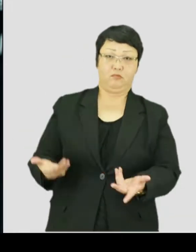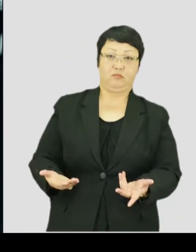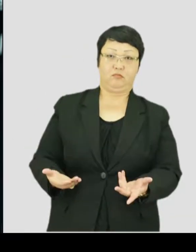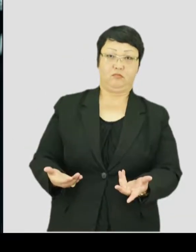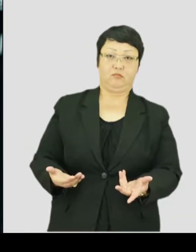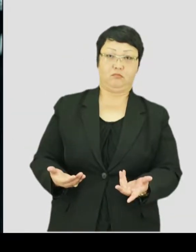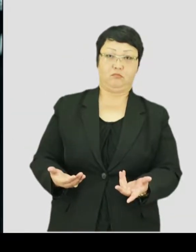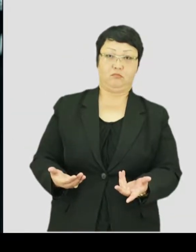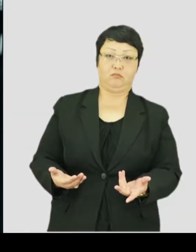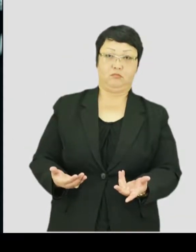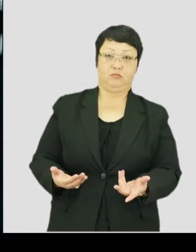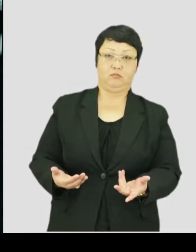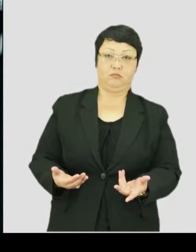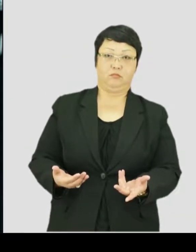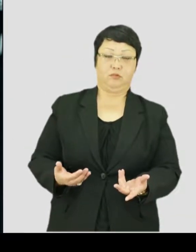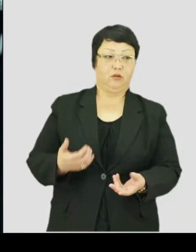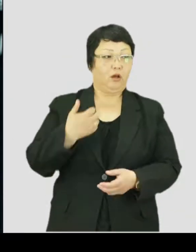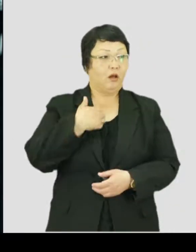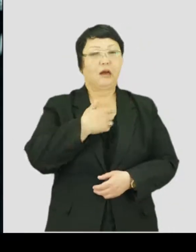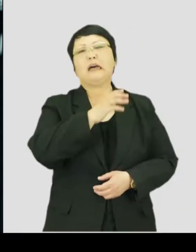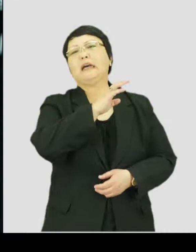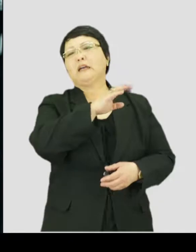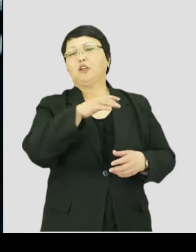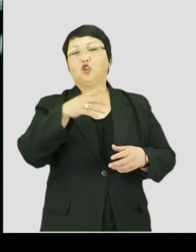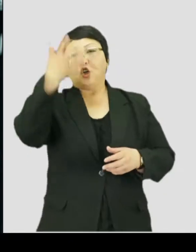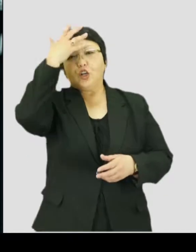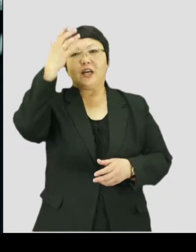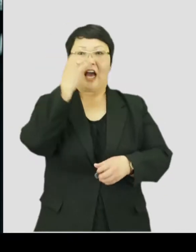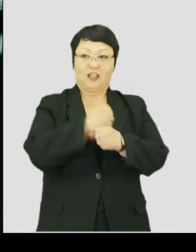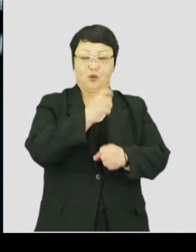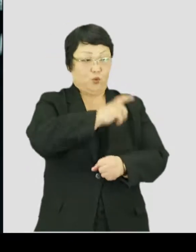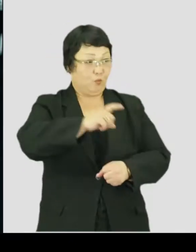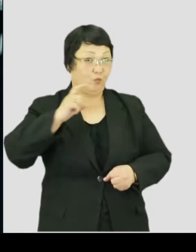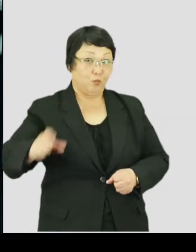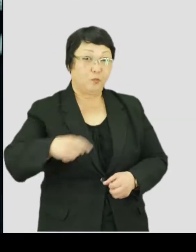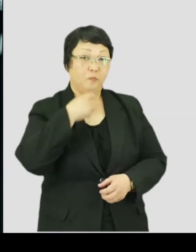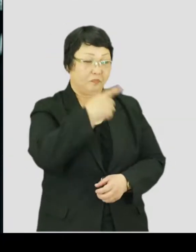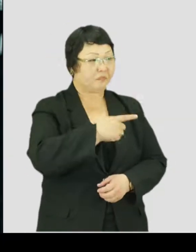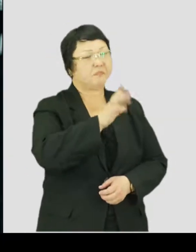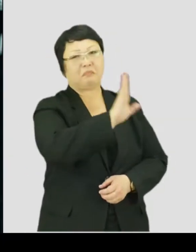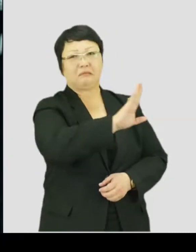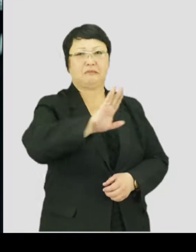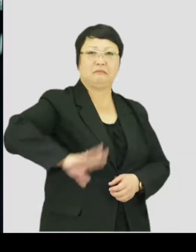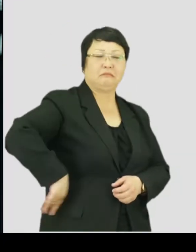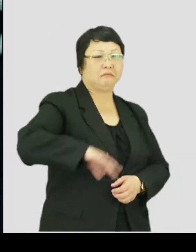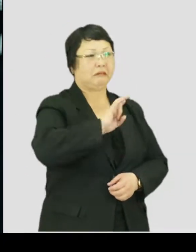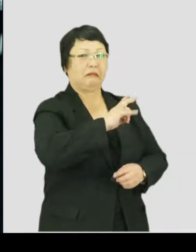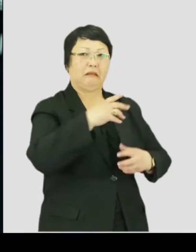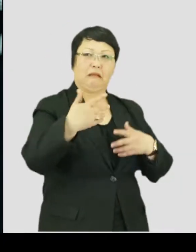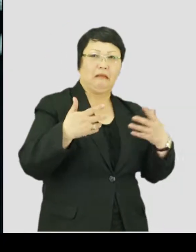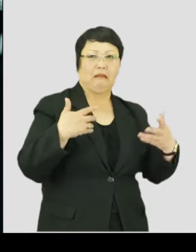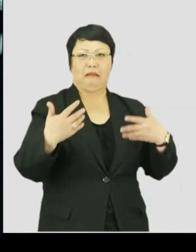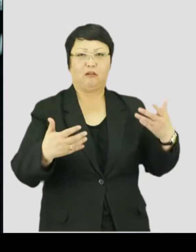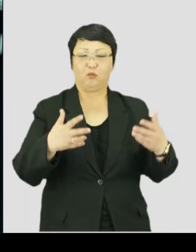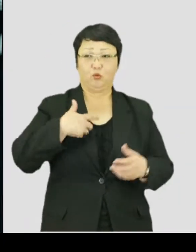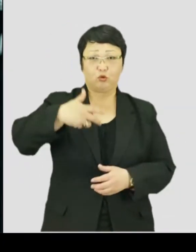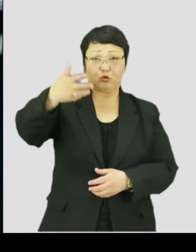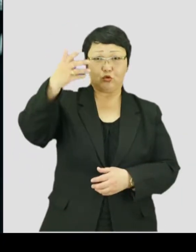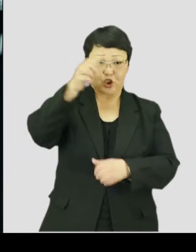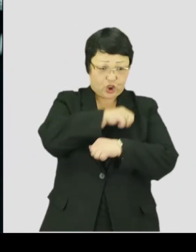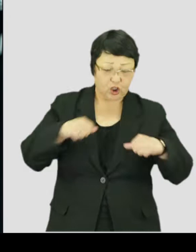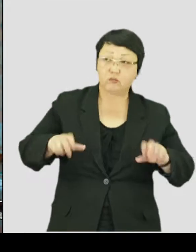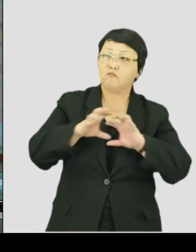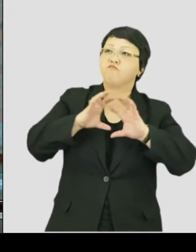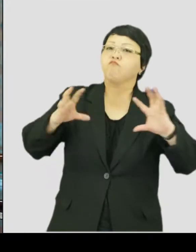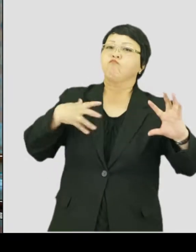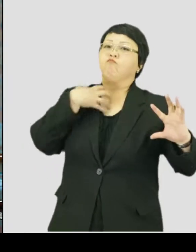хандаараач гэдэг юм уу тиймэрхүү хариу өгөөд. Тэгээ энэ чинь давтагдсан шүү дээ. Тэр үгүй олон хүн гэж бодоод эхлэх юм бол төр реакцэлж ямар нэг арга хэмжээ авахаас өөр аргагүй төрөх